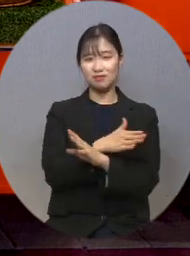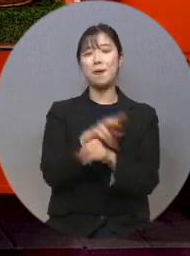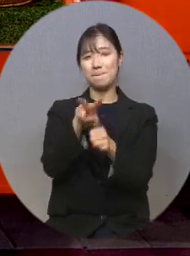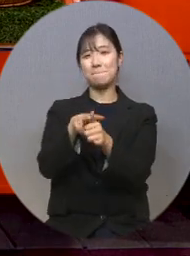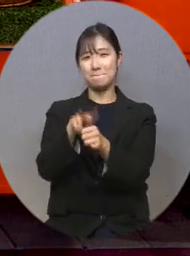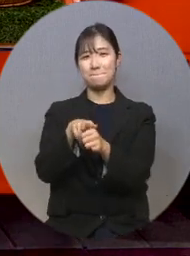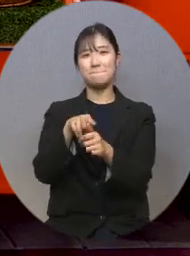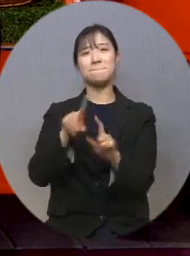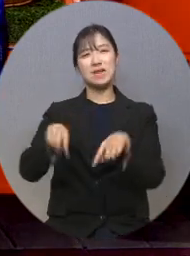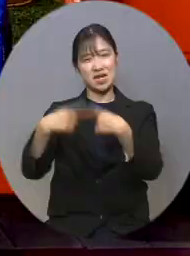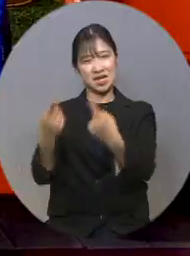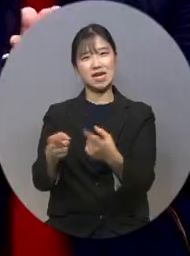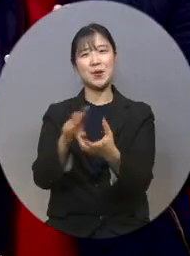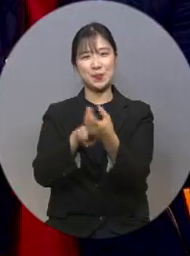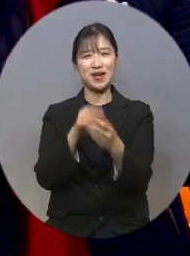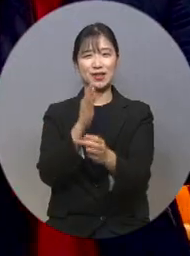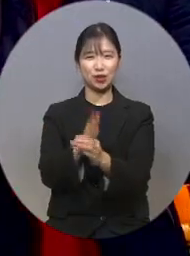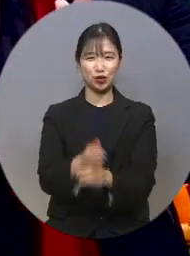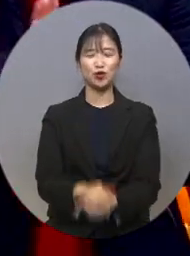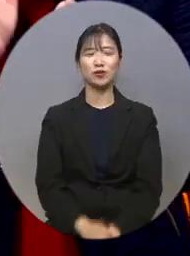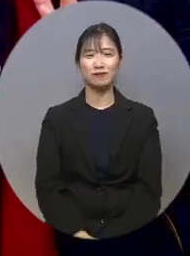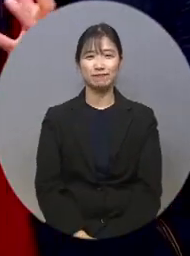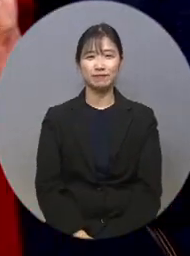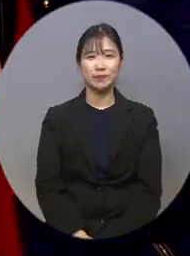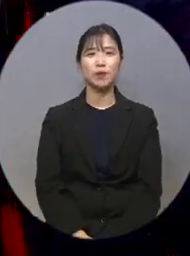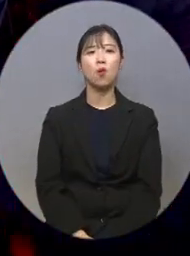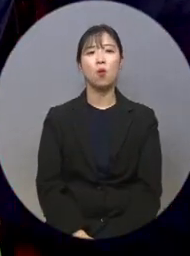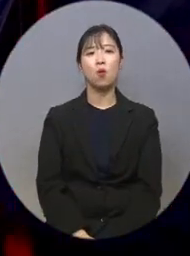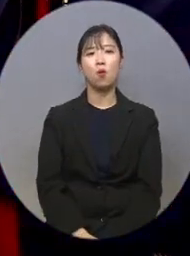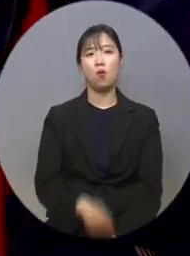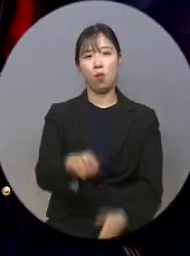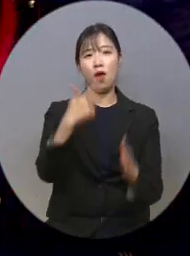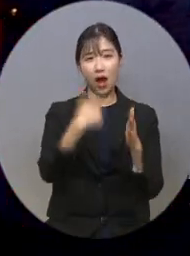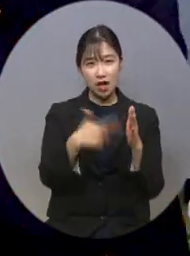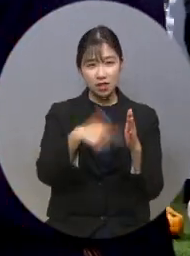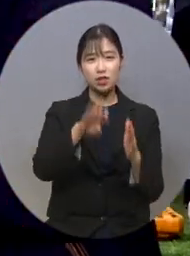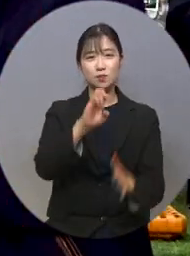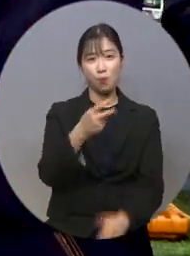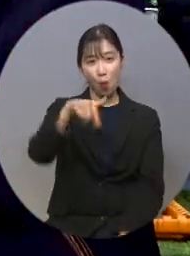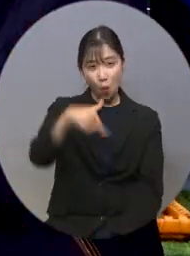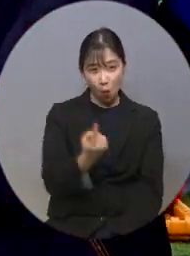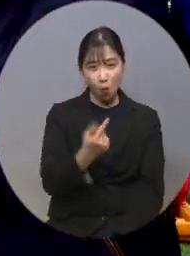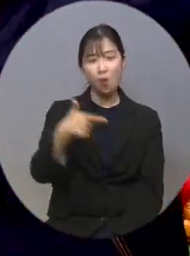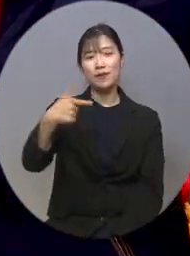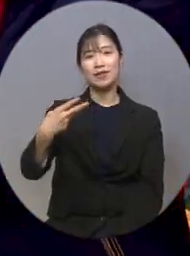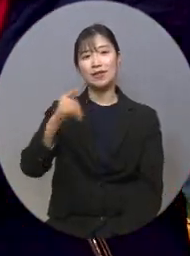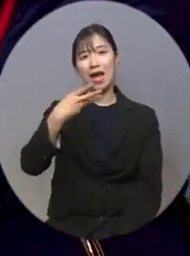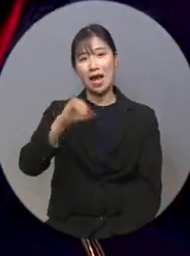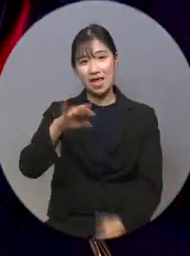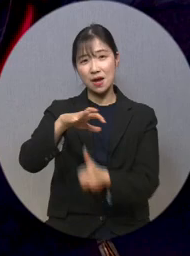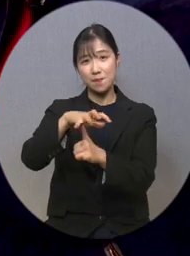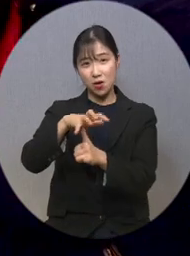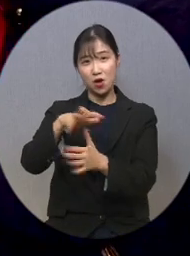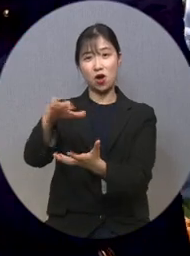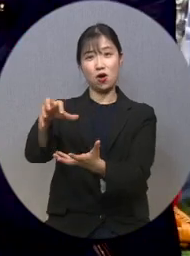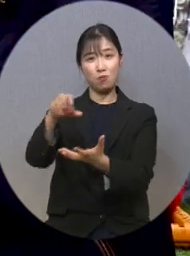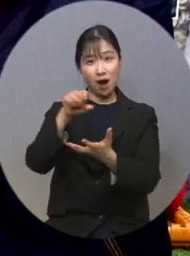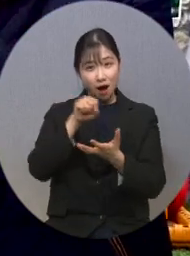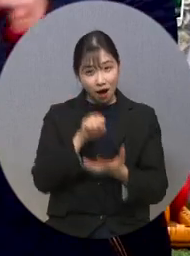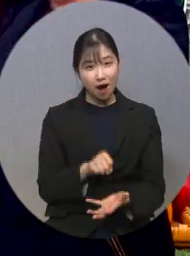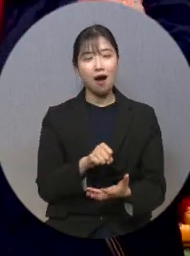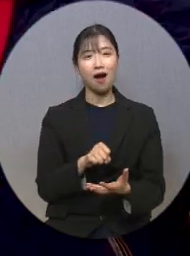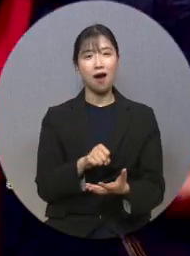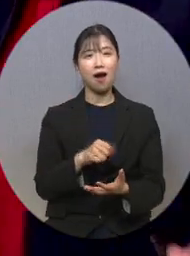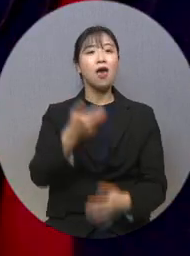있습니다. 와. 그러니까 이 우리의 강진 표고와 이 느타리 버섯을 가지고